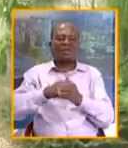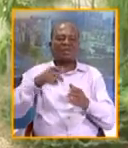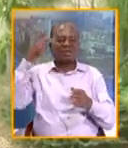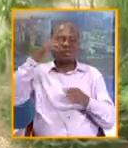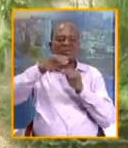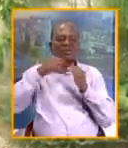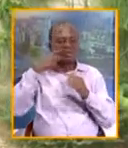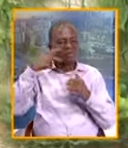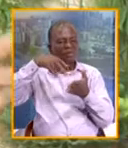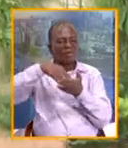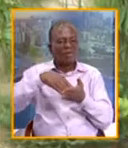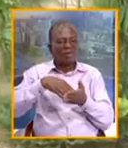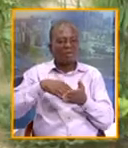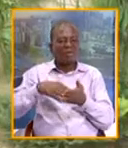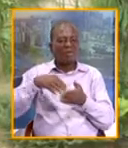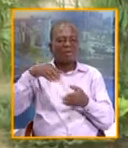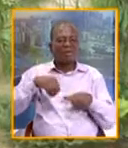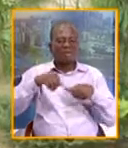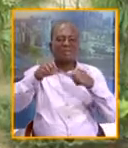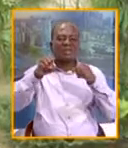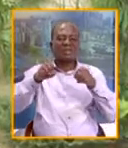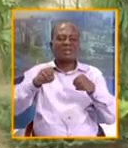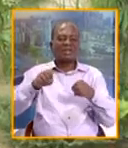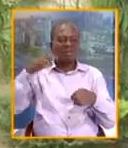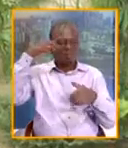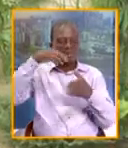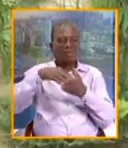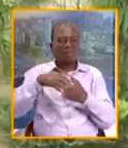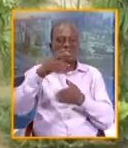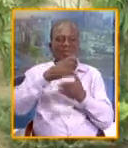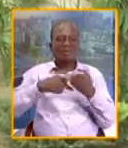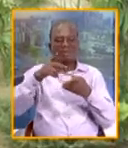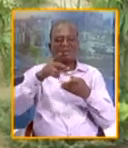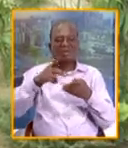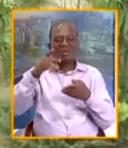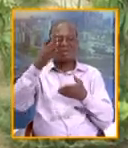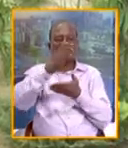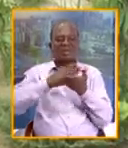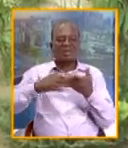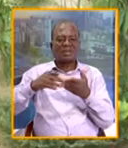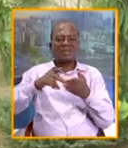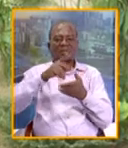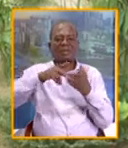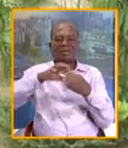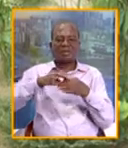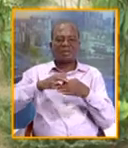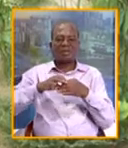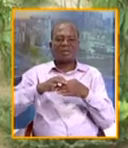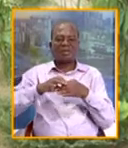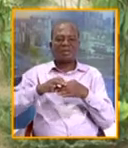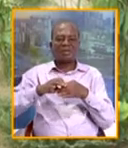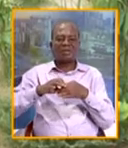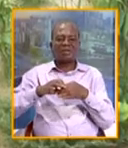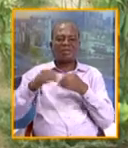ça qu'il faut revoir et c'est de repenser ses tympans de l'éducation de notre pays sur les cornes